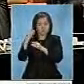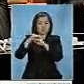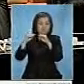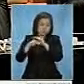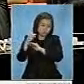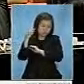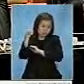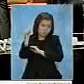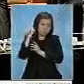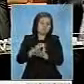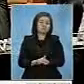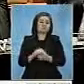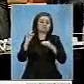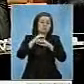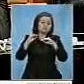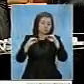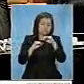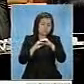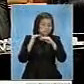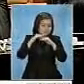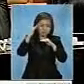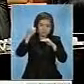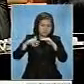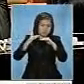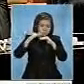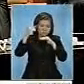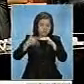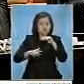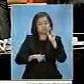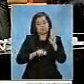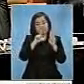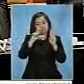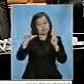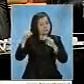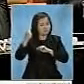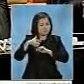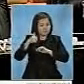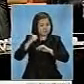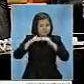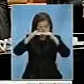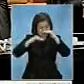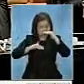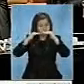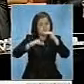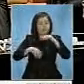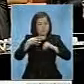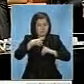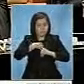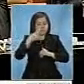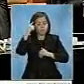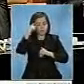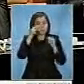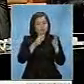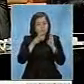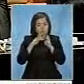รวมของโครงการรวมจะต้องไม่เกิน2ล้านล้านเพราะเราต้องการที่จะมีวินัยการคลังที่เข้มแข็งที่ระดับหนี้สาธาร